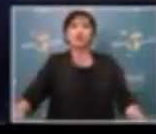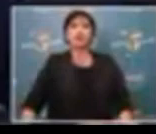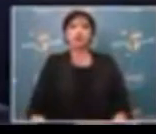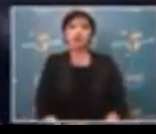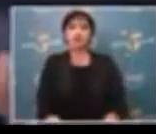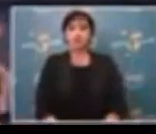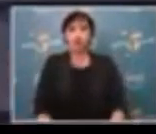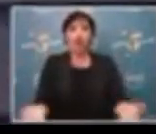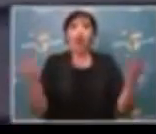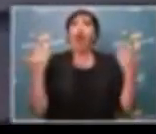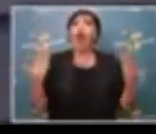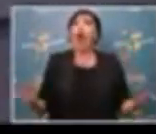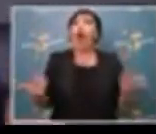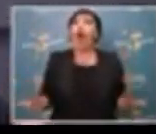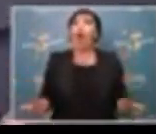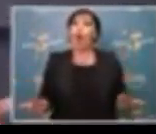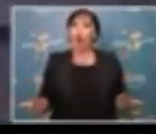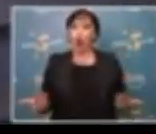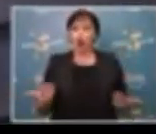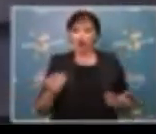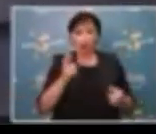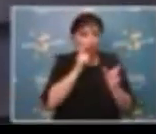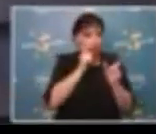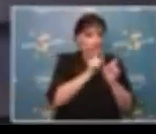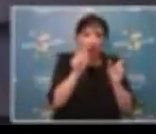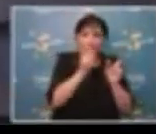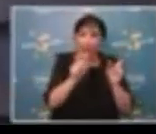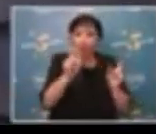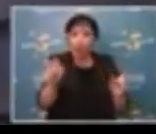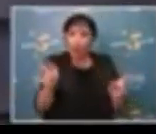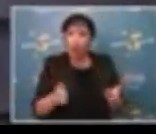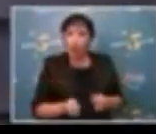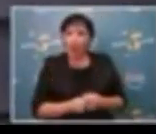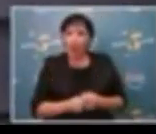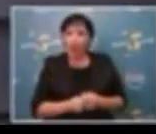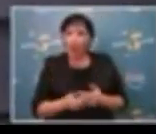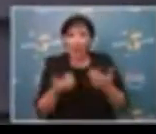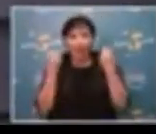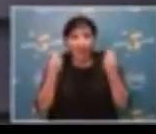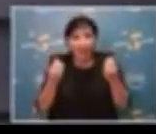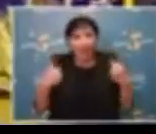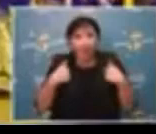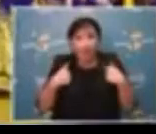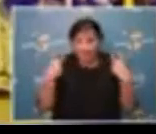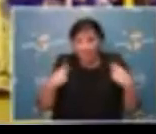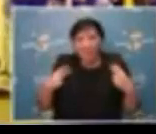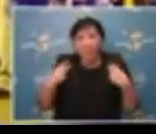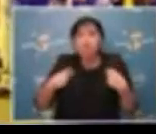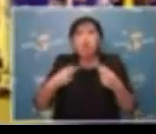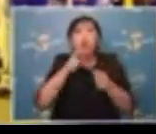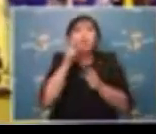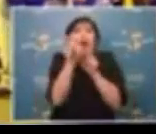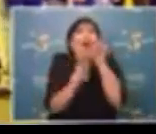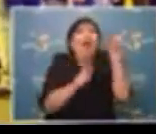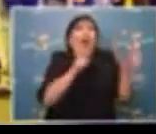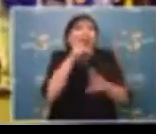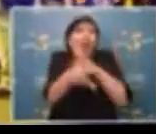E allora, le parole. Io ho vissuto di parole, tutta la vita di